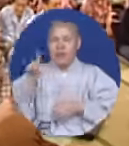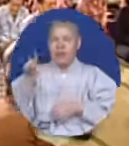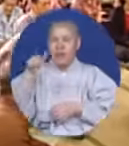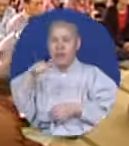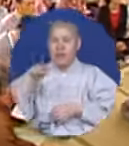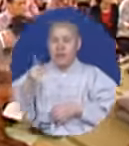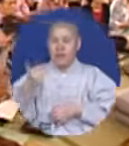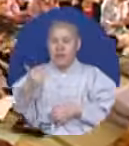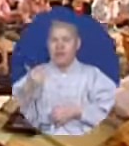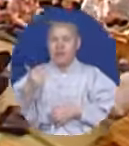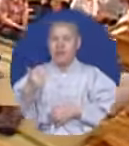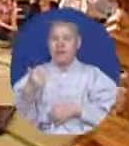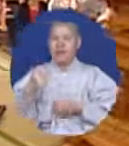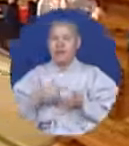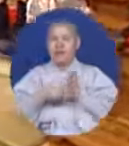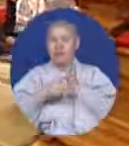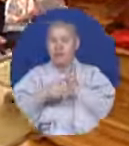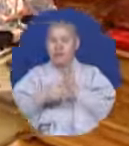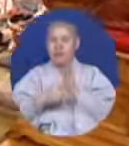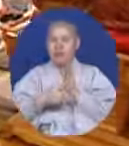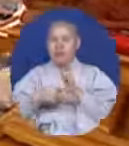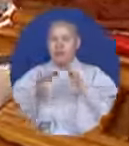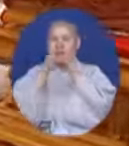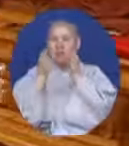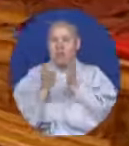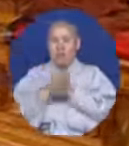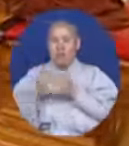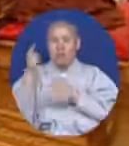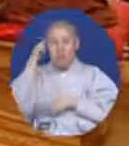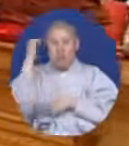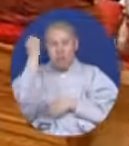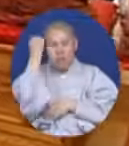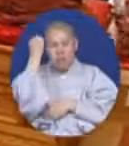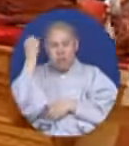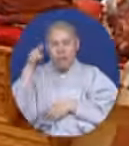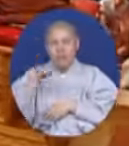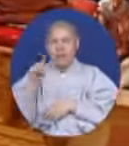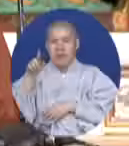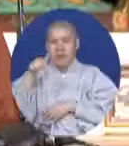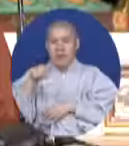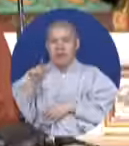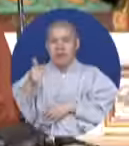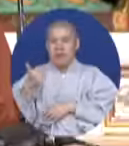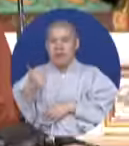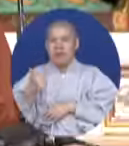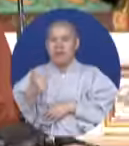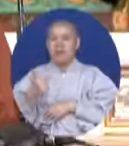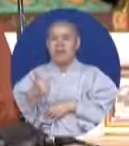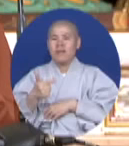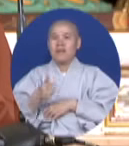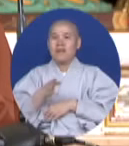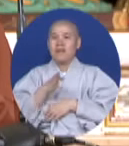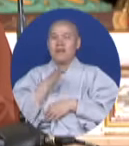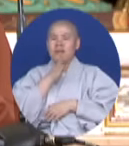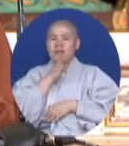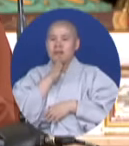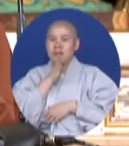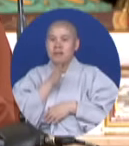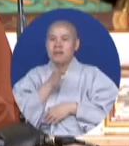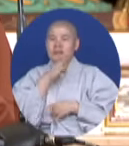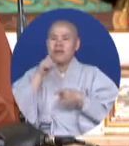그래서 모든 번뇌가 사견입니다 그래서 그 사실을